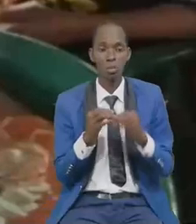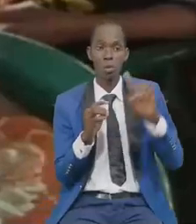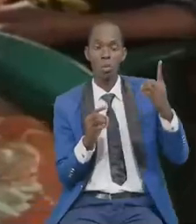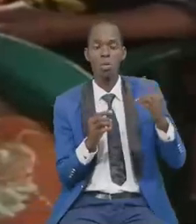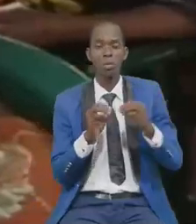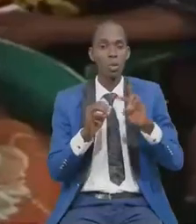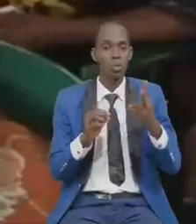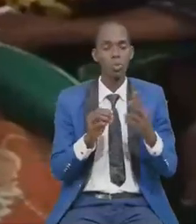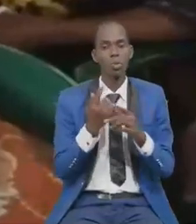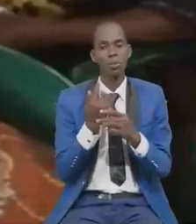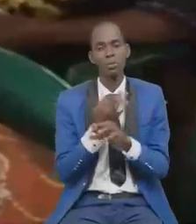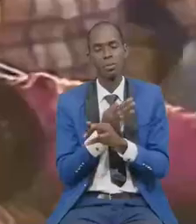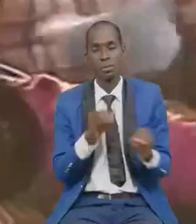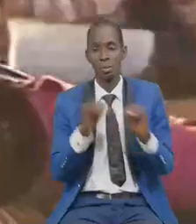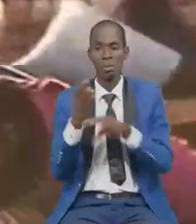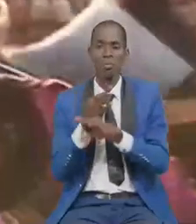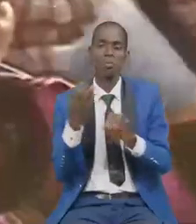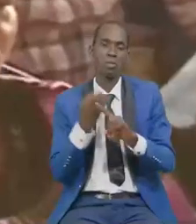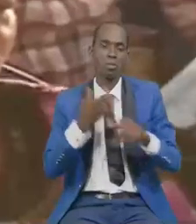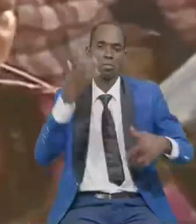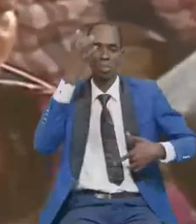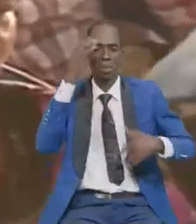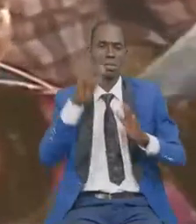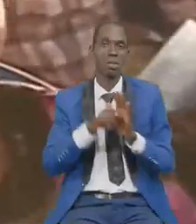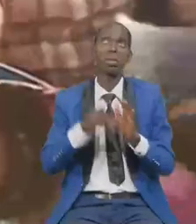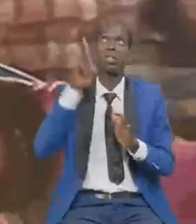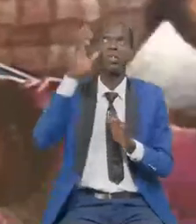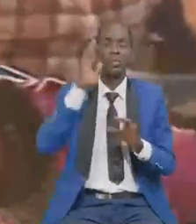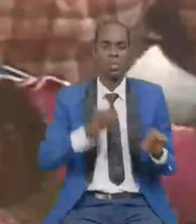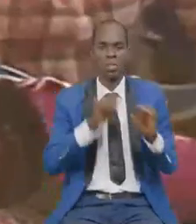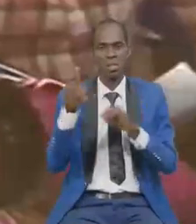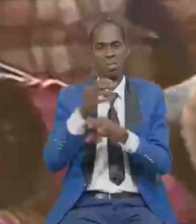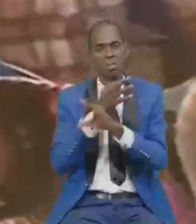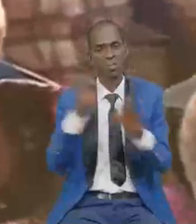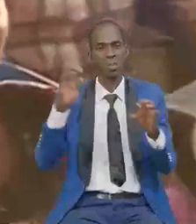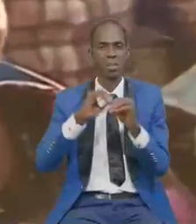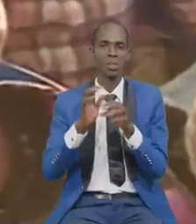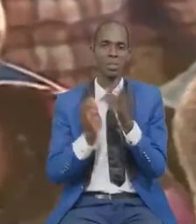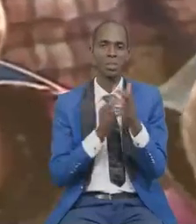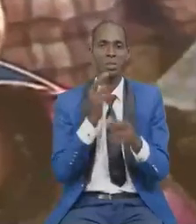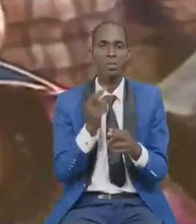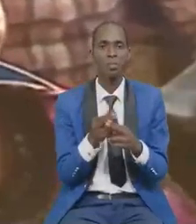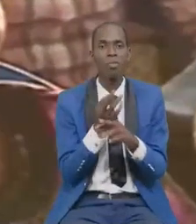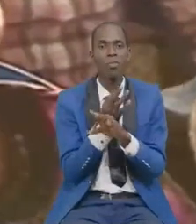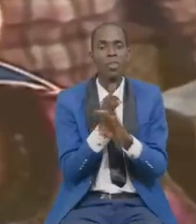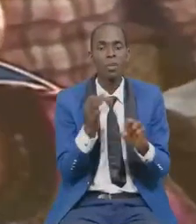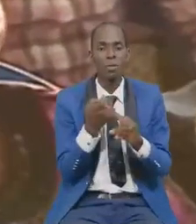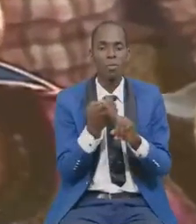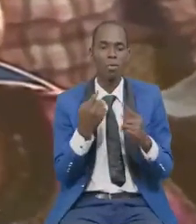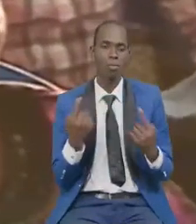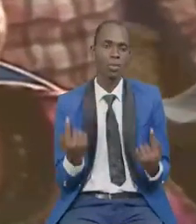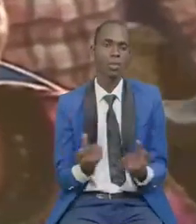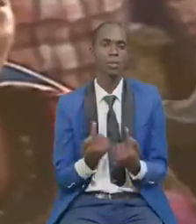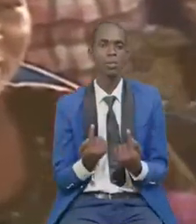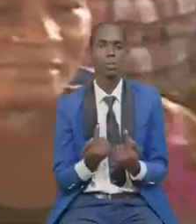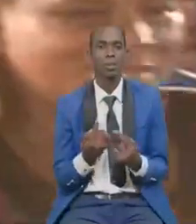Oui, va t'affranchir. J'ai dit, va t'affranchir. Libre du péché. Libre